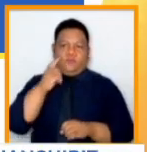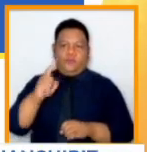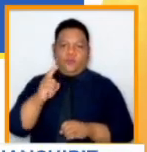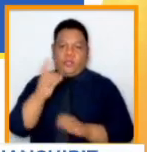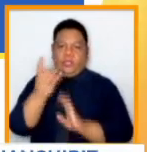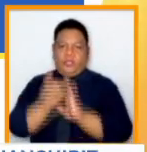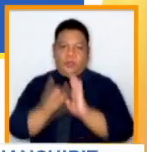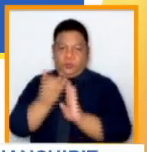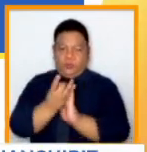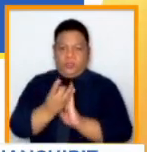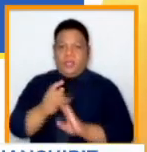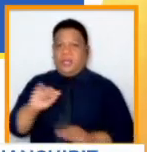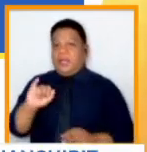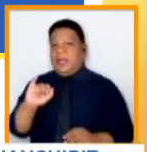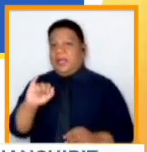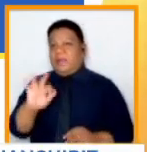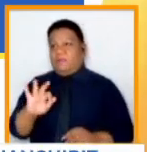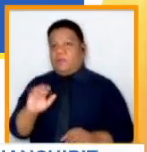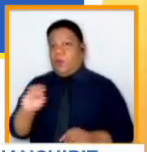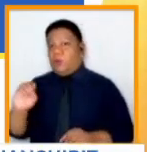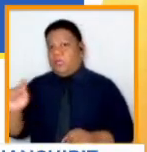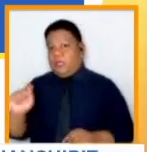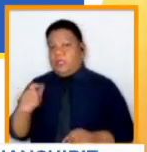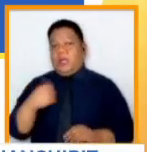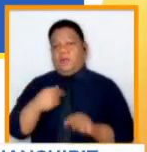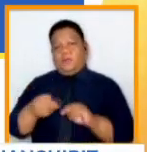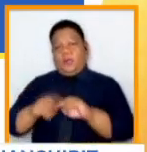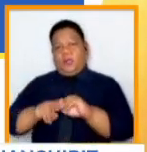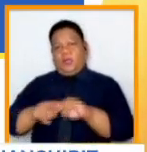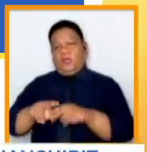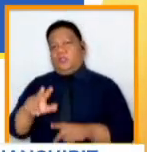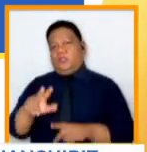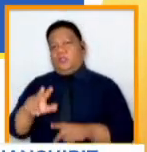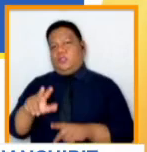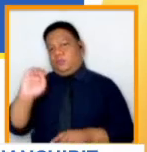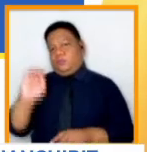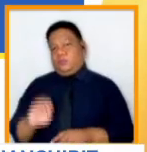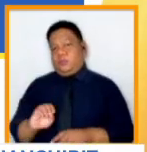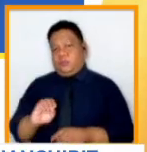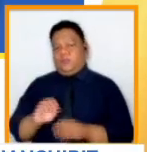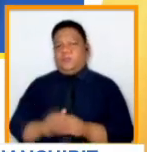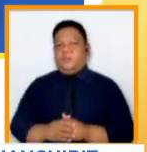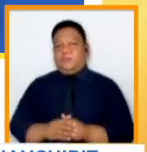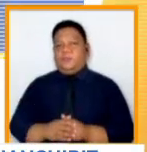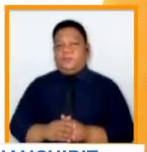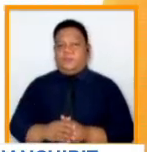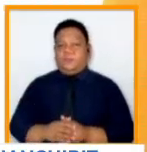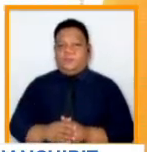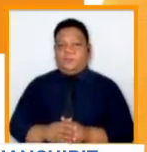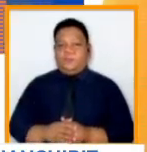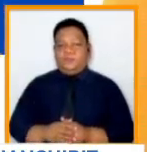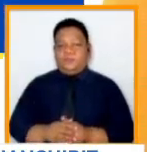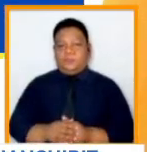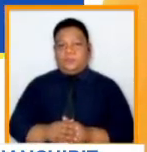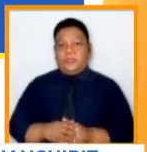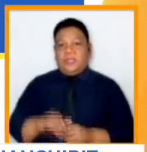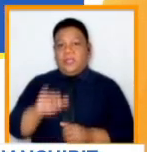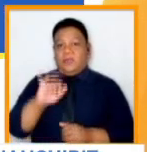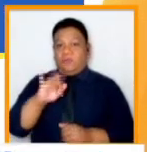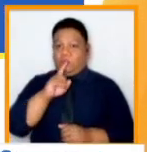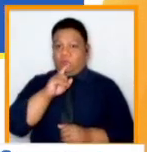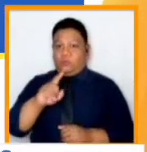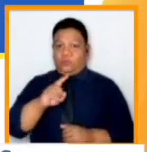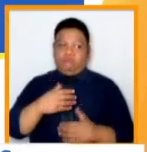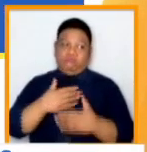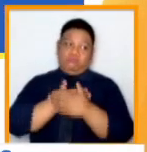Kapag nag-overtime, may karagdagang 30% ng kanyang hourly rate sa unang 8 oras. Pero kung rest day at nagtrabaho,